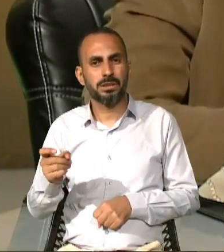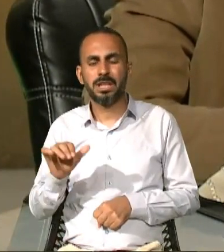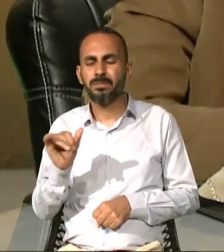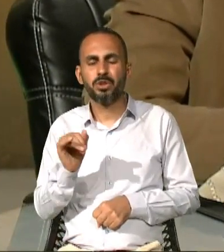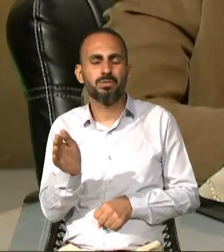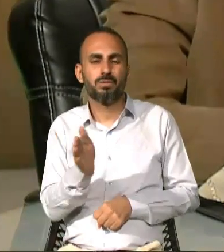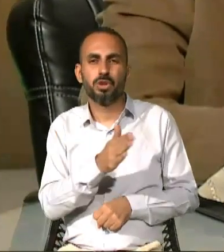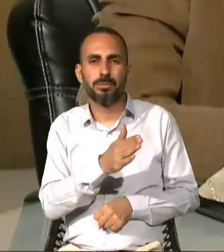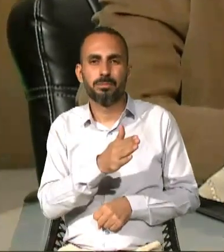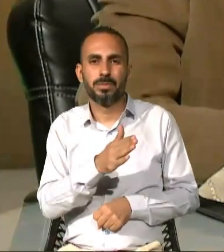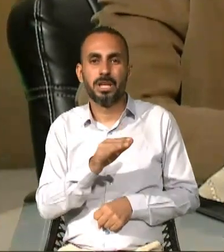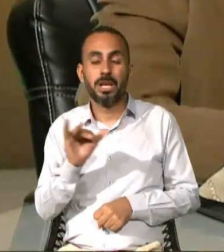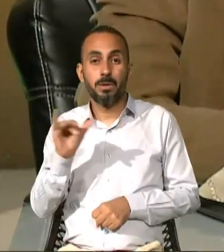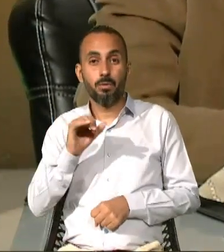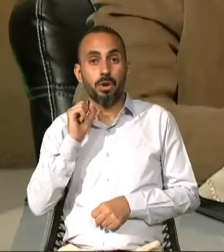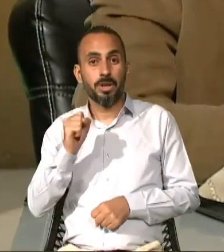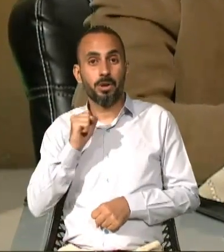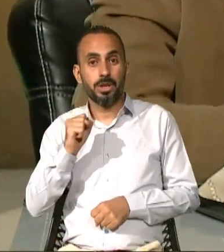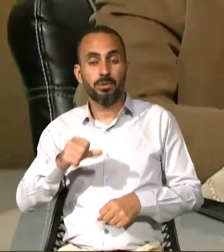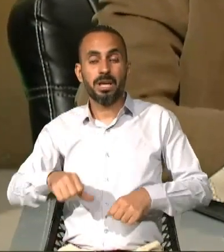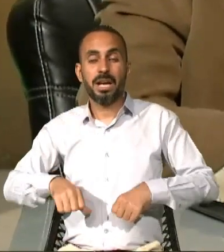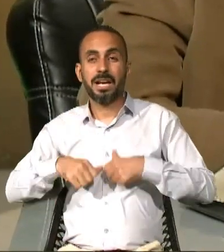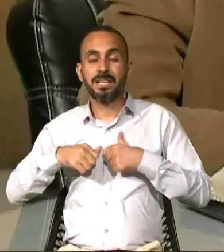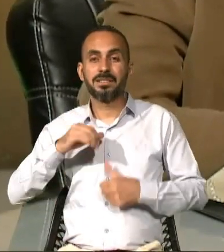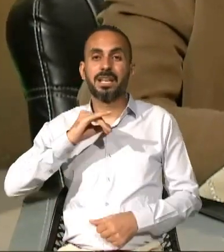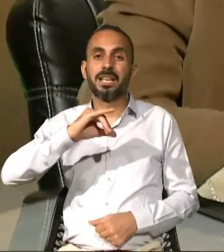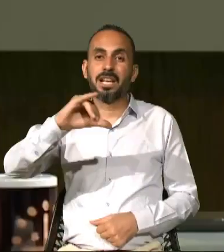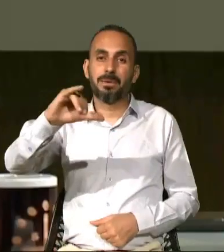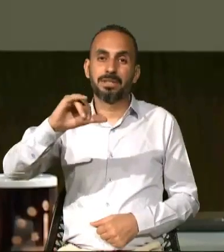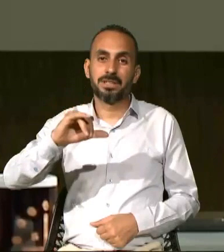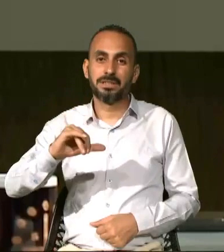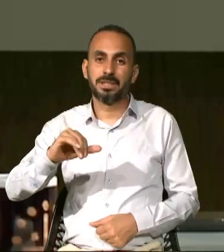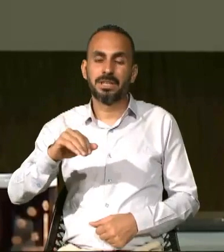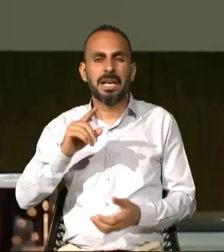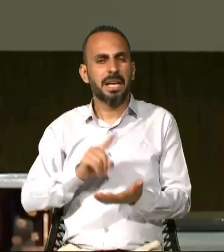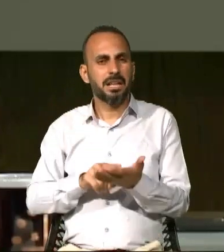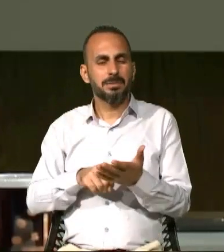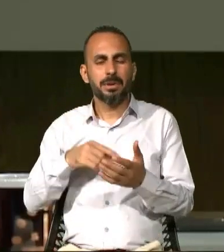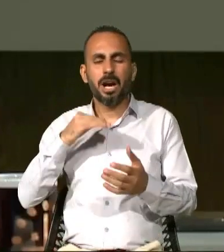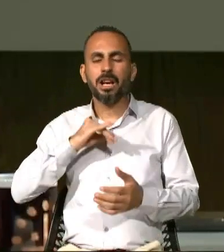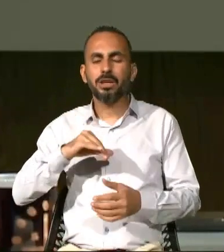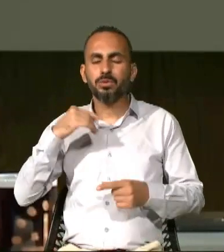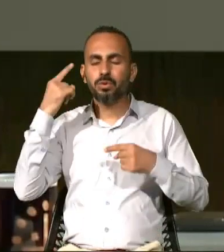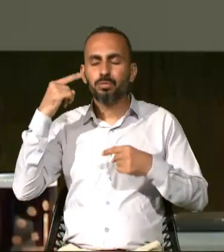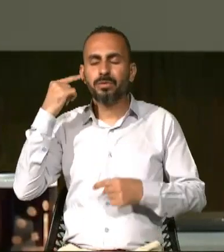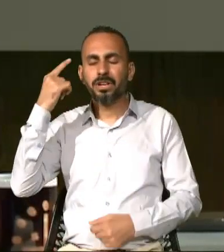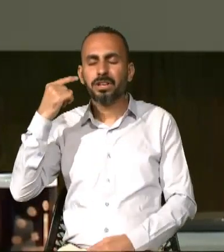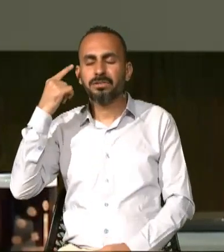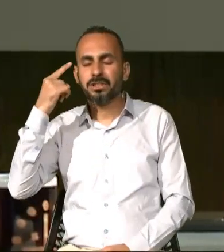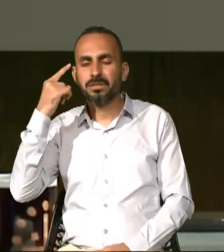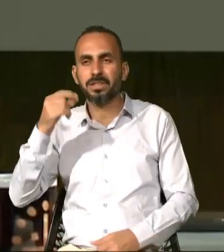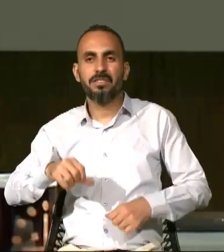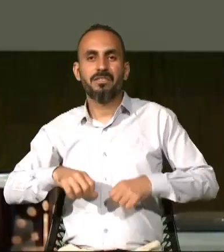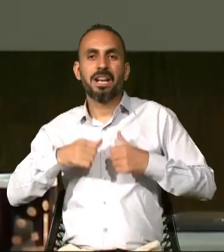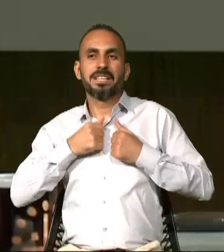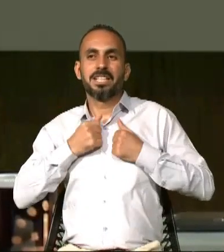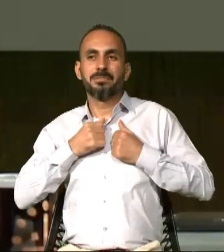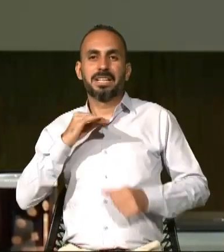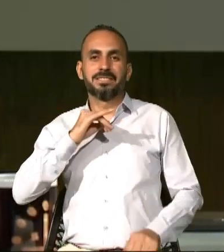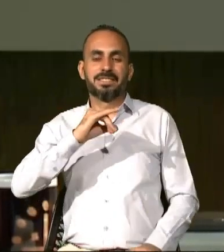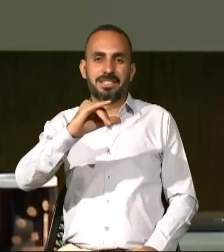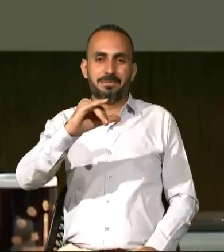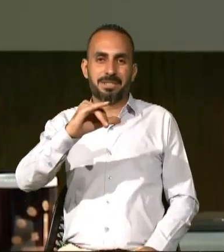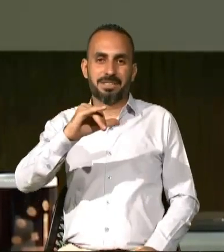يبغينا المفروض حياتنا الأبدية فعلا. هل أنا مشغول بحياتي الأبدية؟ أنا رايح فين؟ لو حياتي انتهت هنا على